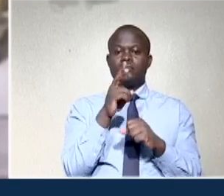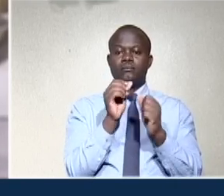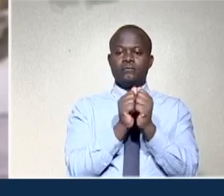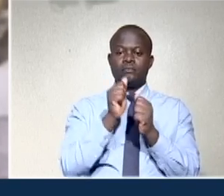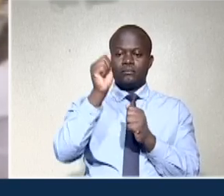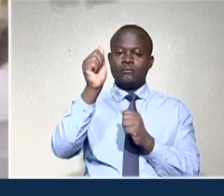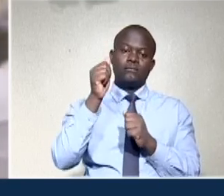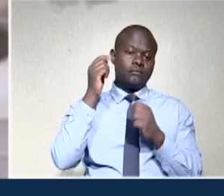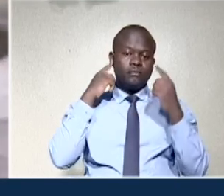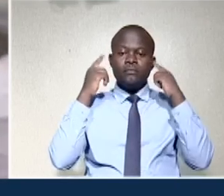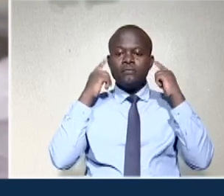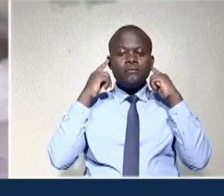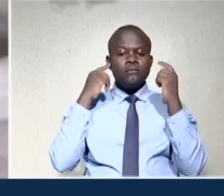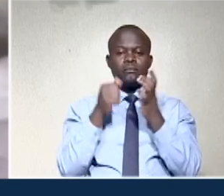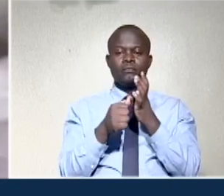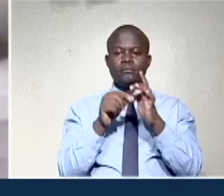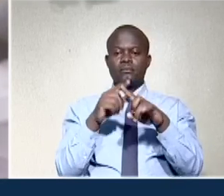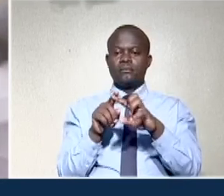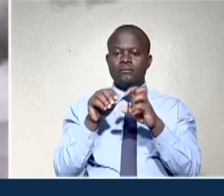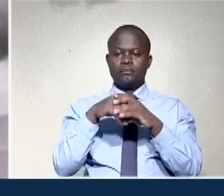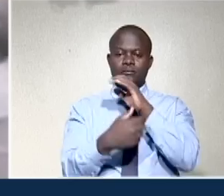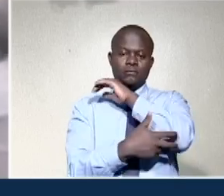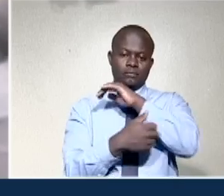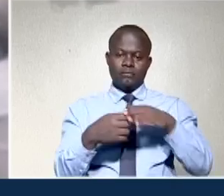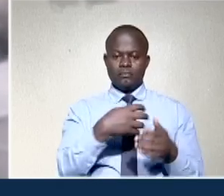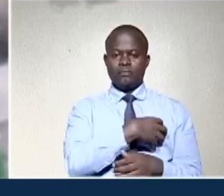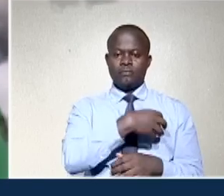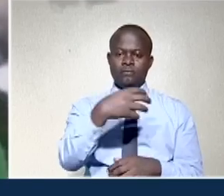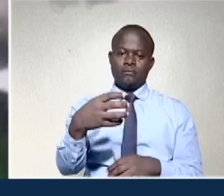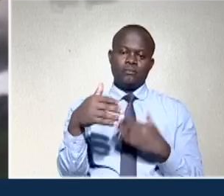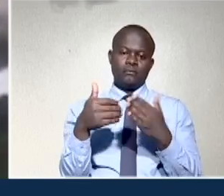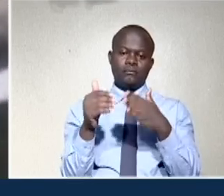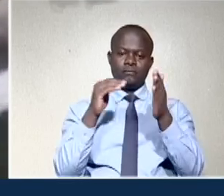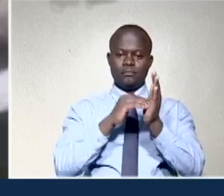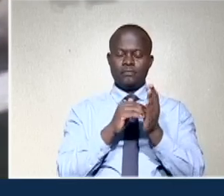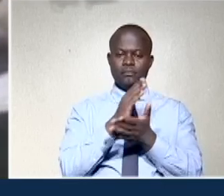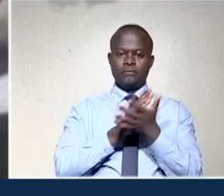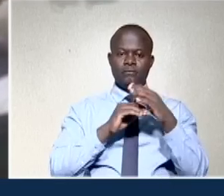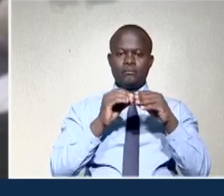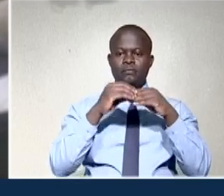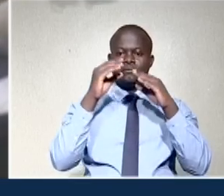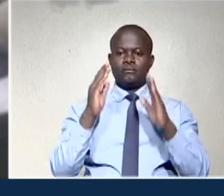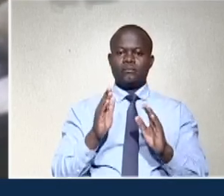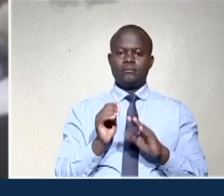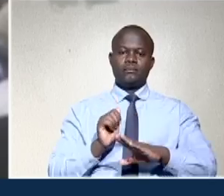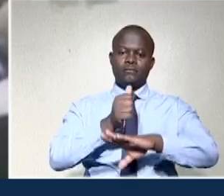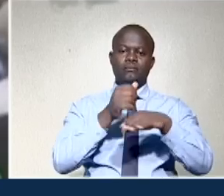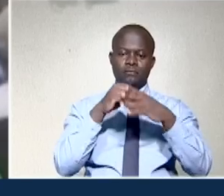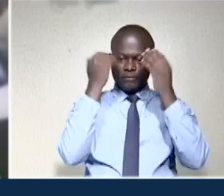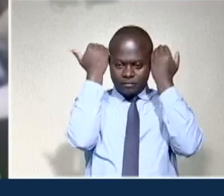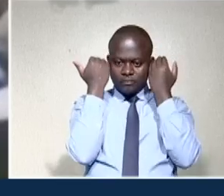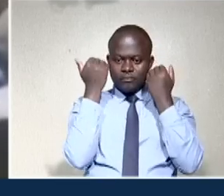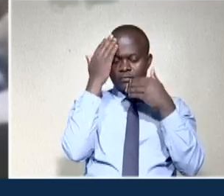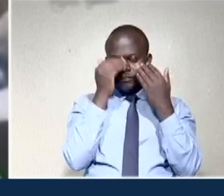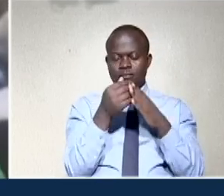w'2015 wagiye wumva ibibazo bitandukanye birimo kunyereza imitungo, ndetse bamwe mu bayobozi bajyanwa mu nkiko kubera